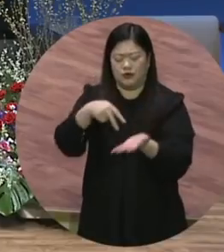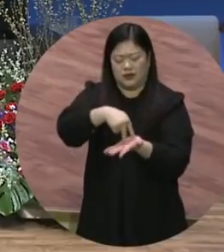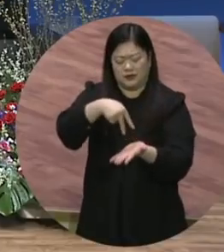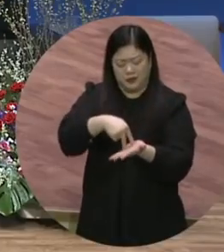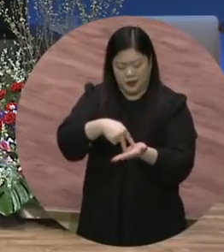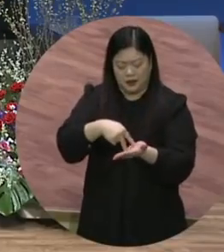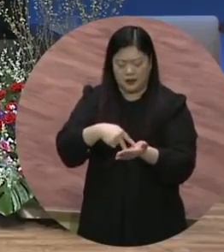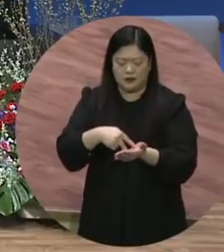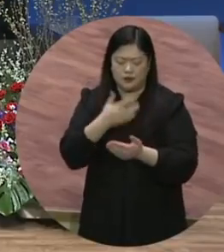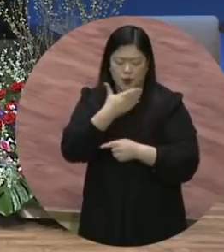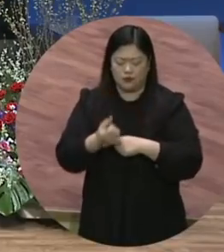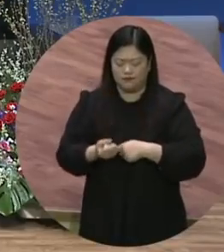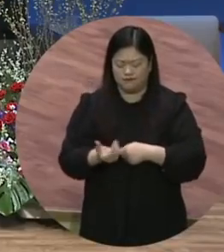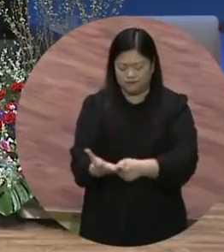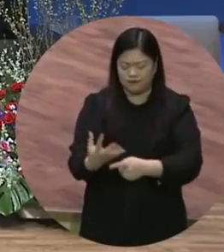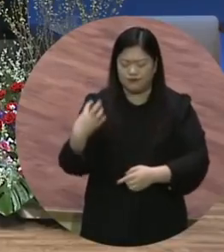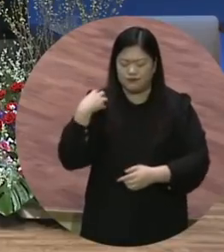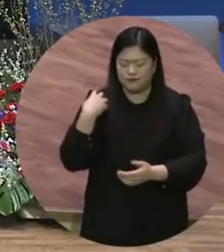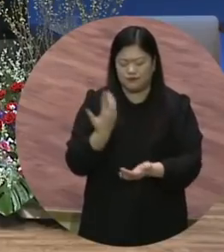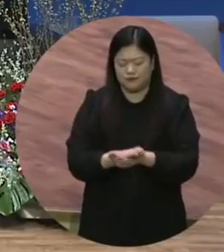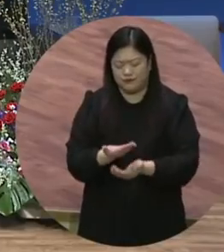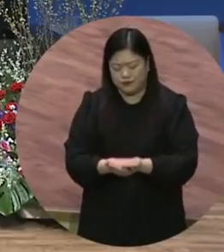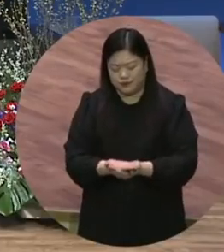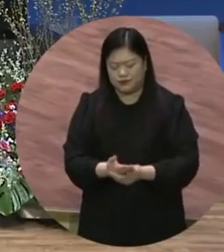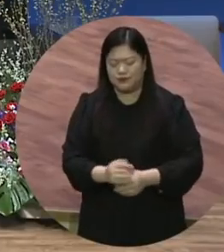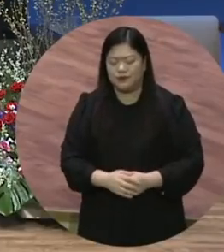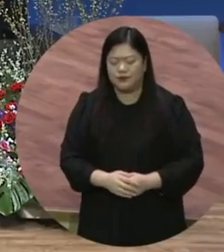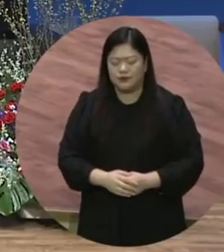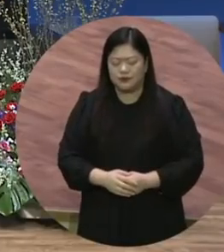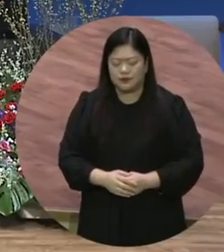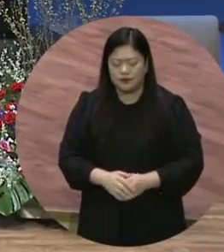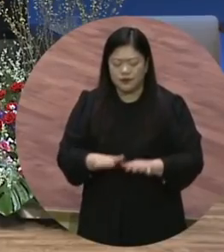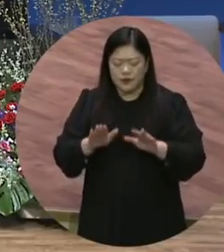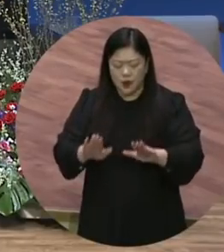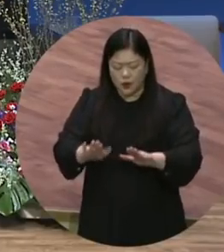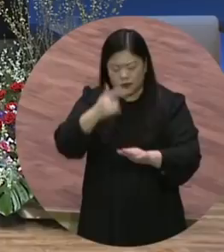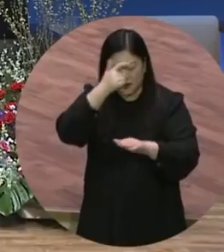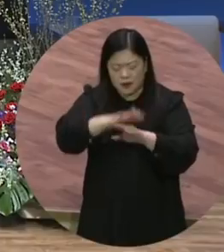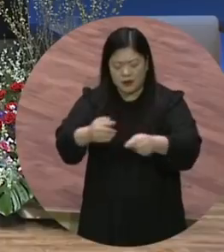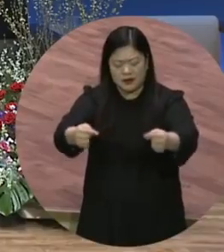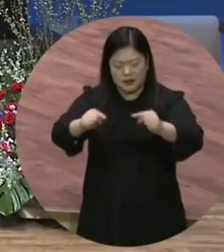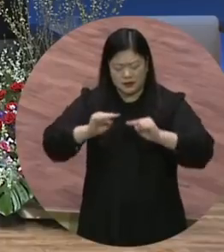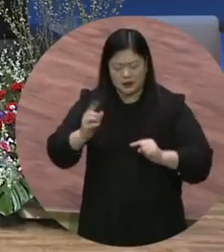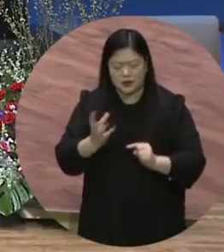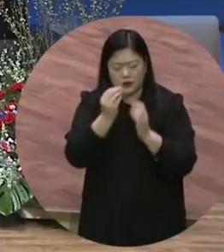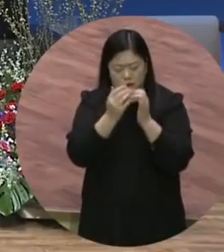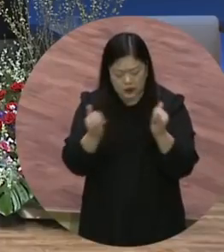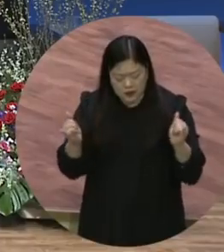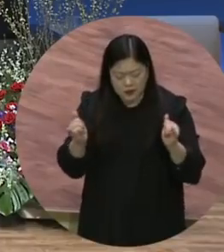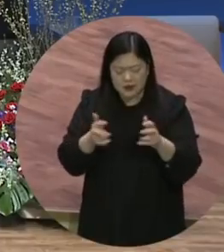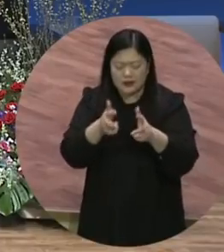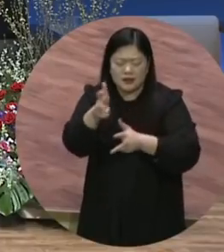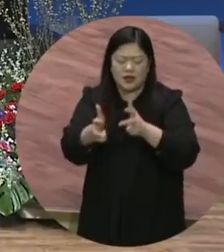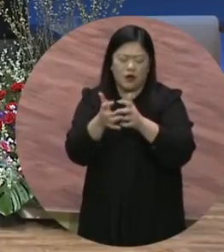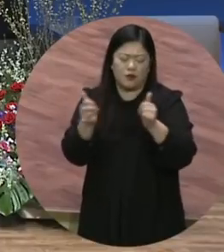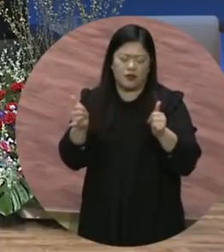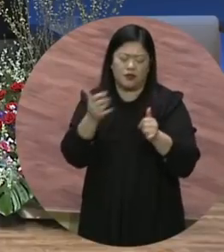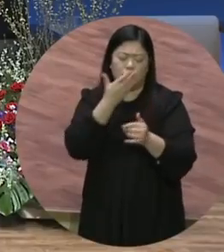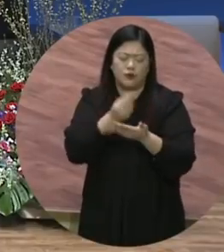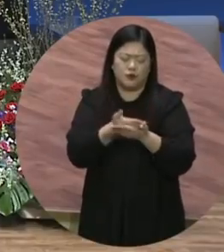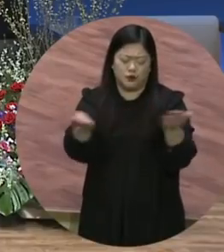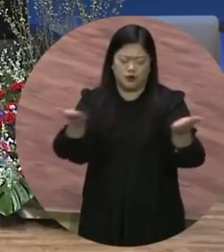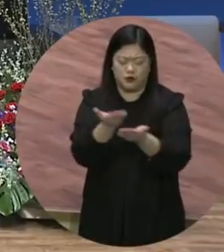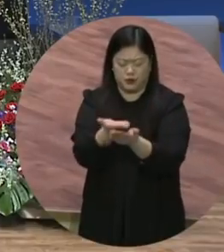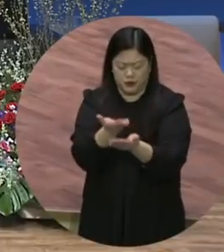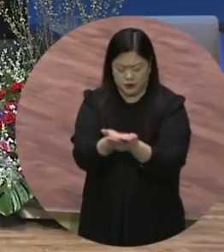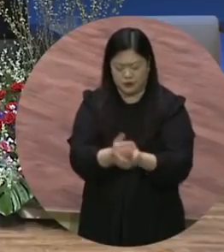있도록 인도하여 주시옵소서. 아버지 하나님, 오늘 이곳에서 예배드리는 우리 예언의 성도들과 산업인들을 축복해 주옵시며 우리